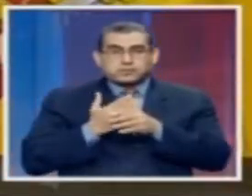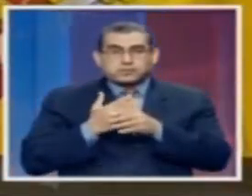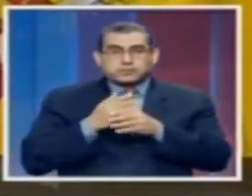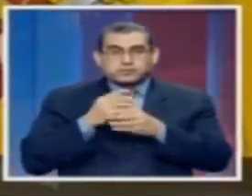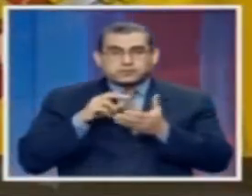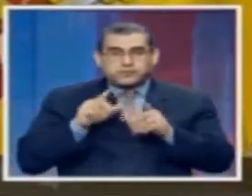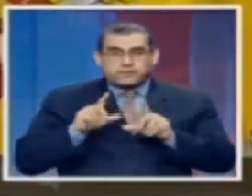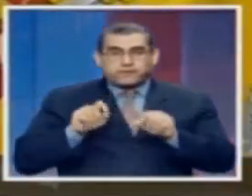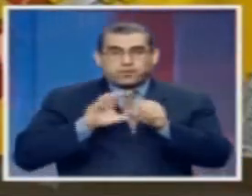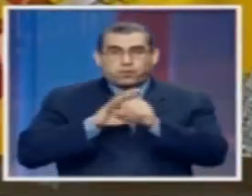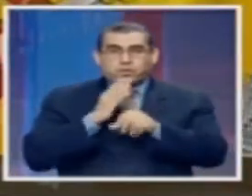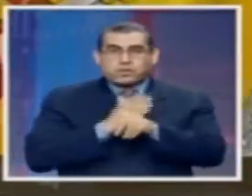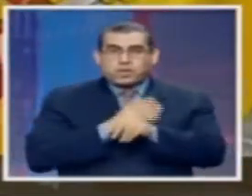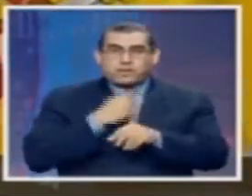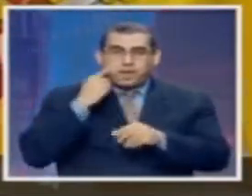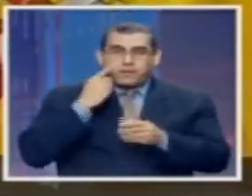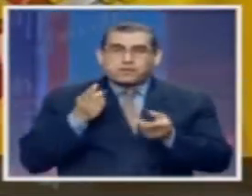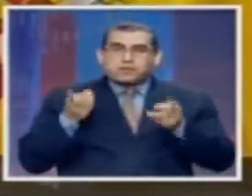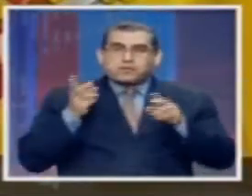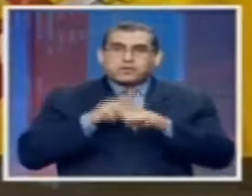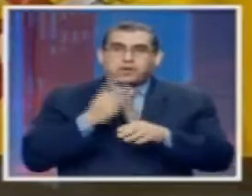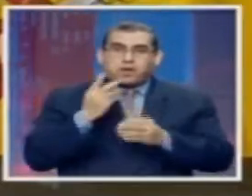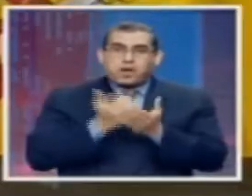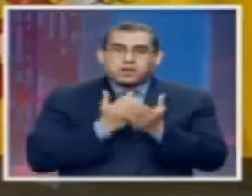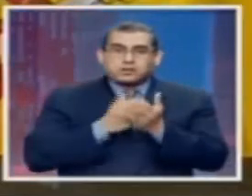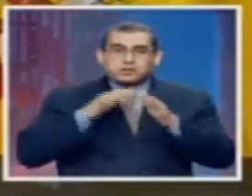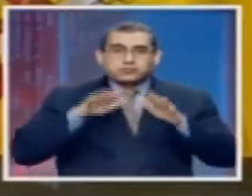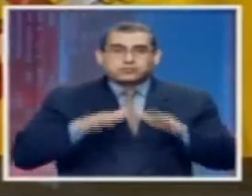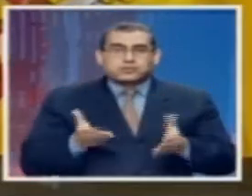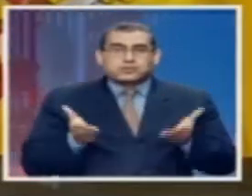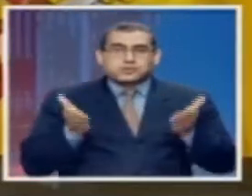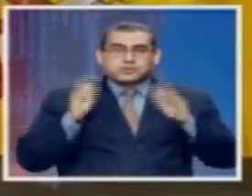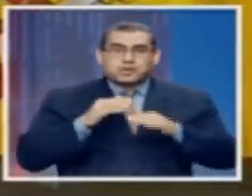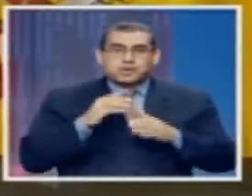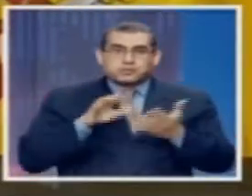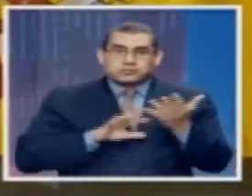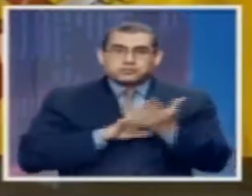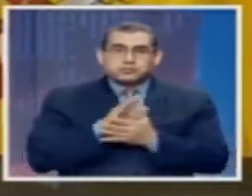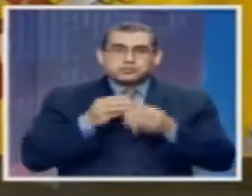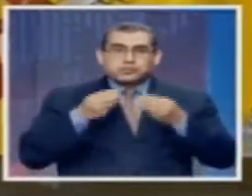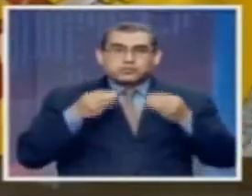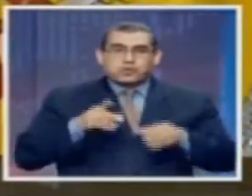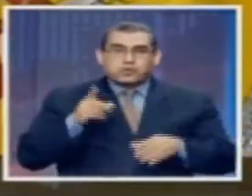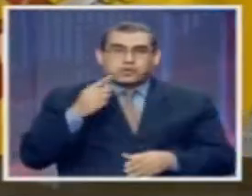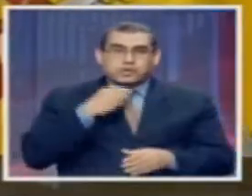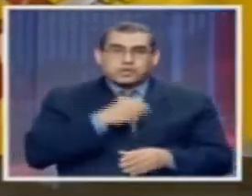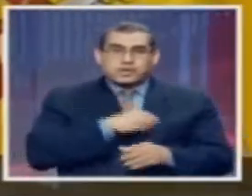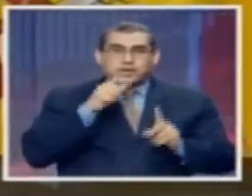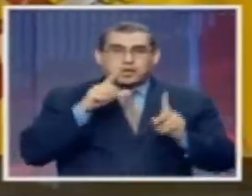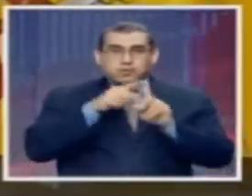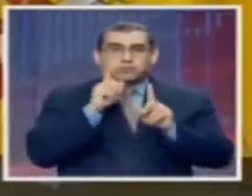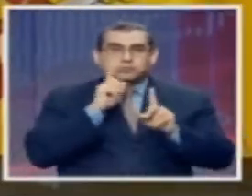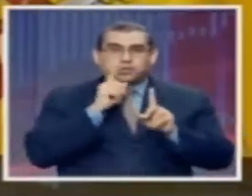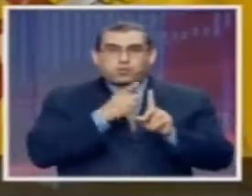الجائحة إلى أزمة اقتصادية كبيرة وأزمة اجتماعية وأزمة ثقة،